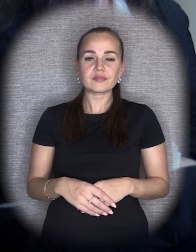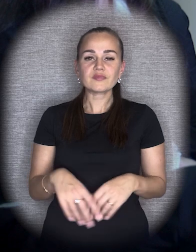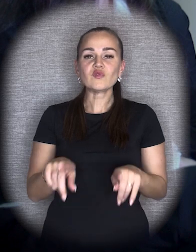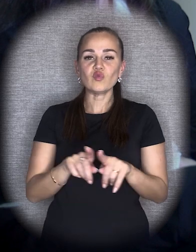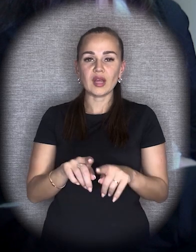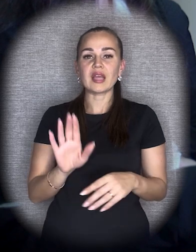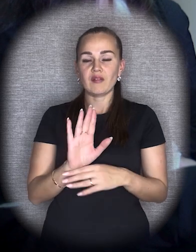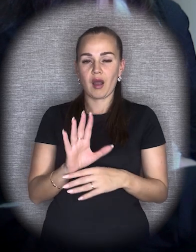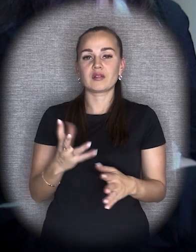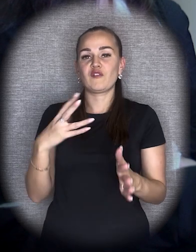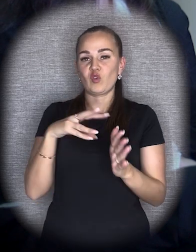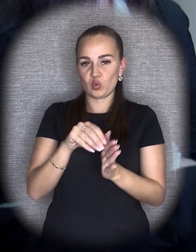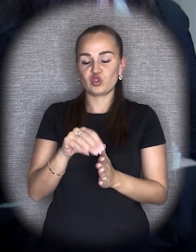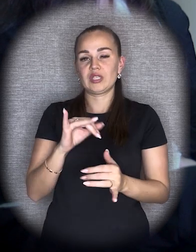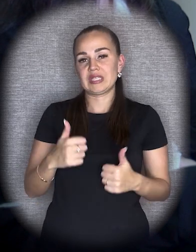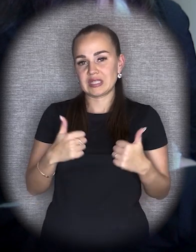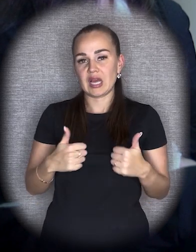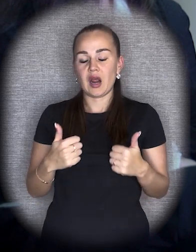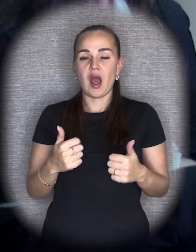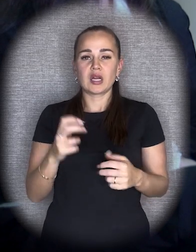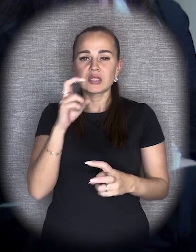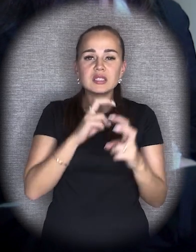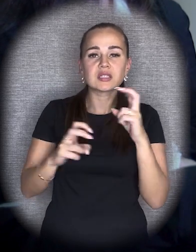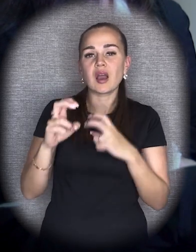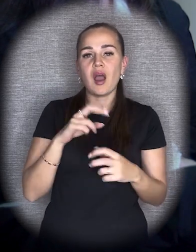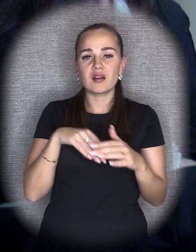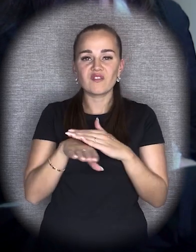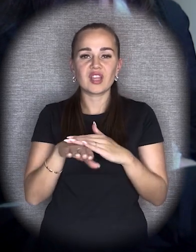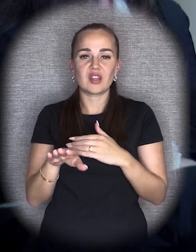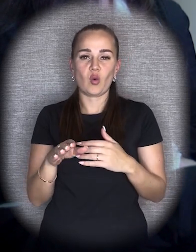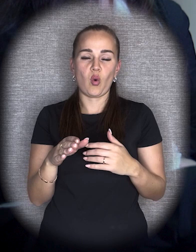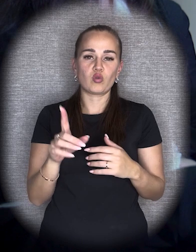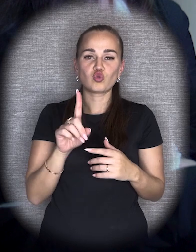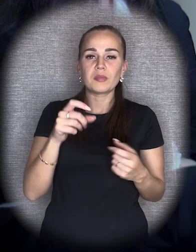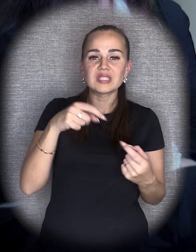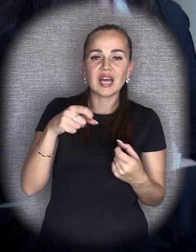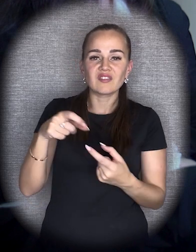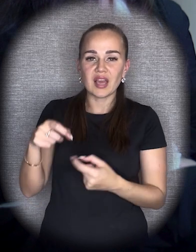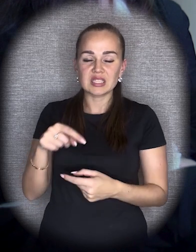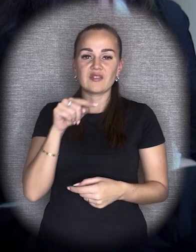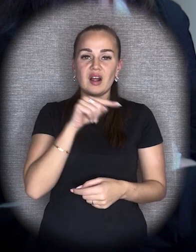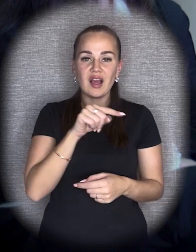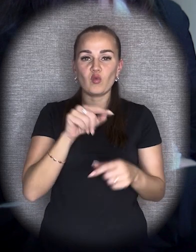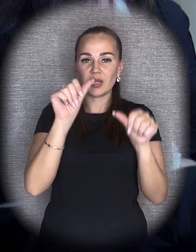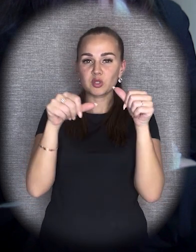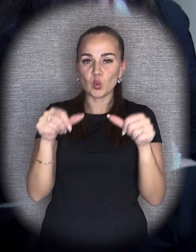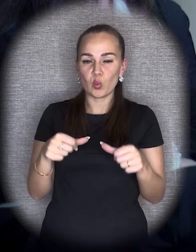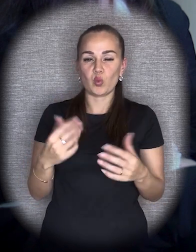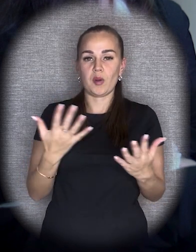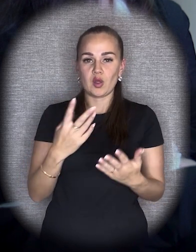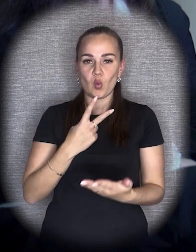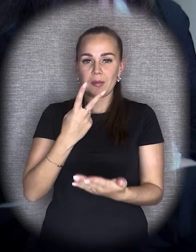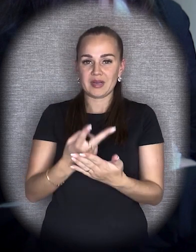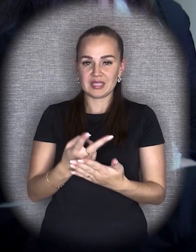кадры включены, безусловно, но мы старались искать какую-то хронику, скажем, которая бы более соответствовала тем образом, которые представлены